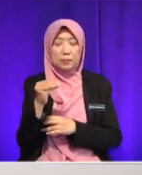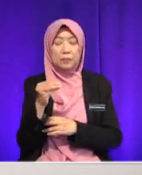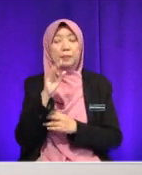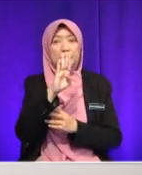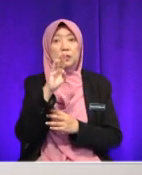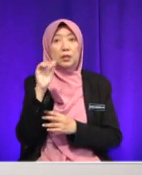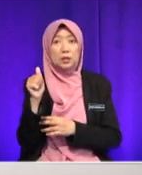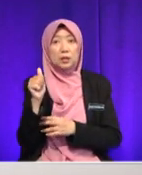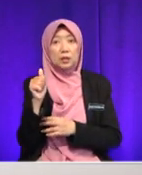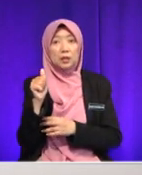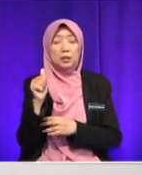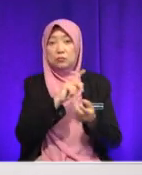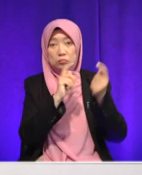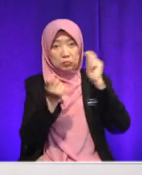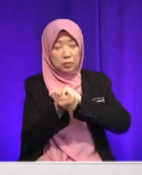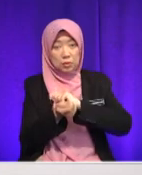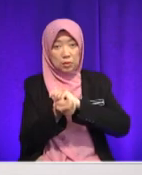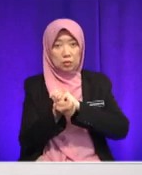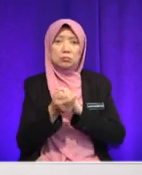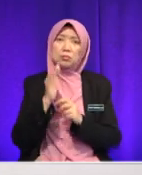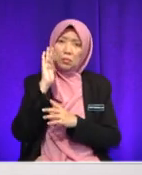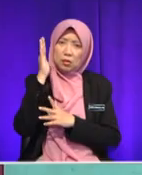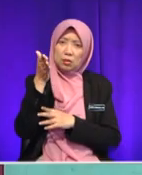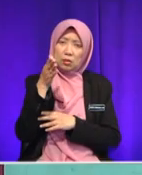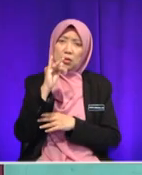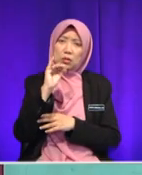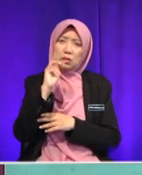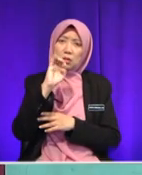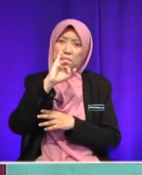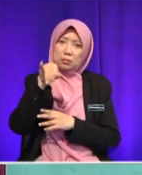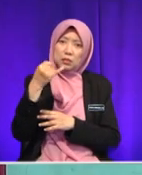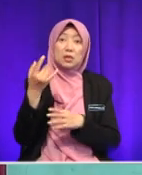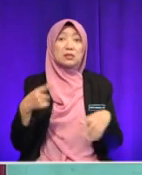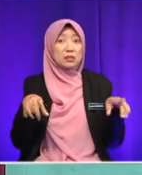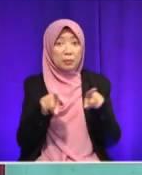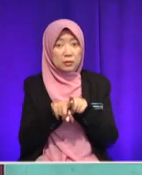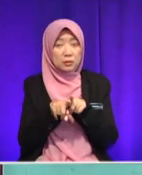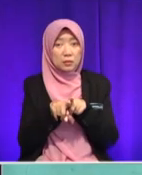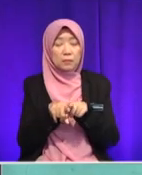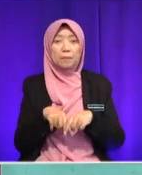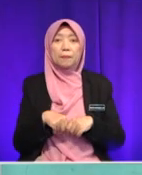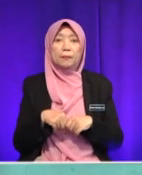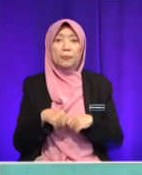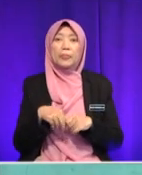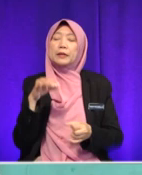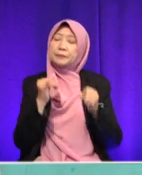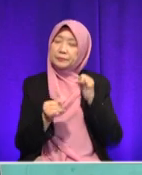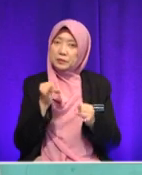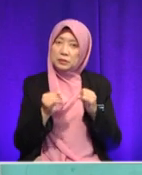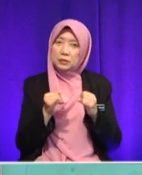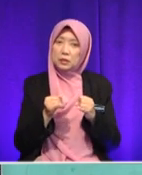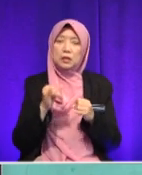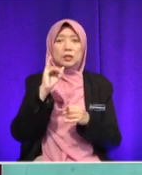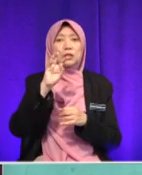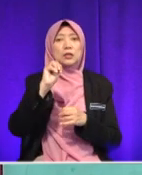BA. Terbalik. BA. Adakah image saya image yang sama? Jika image saya